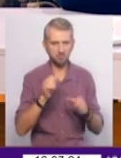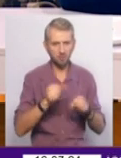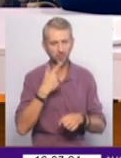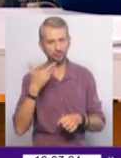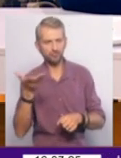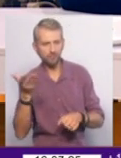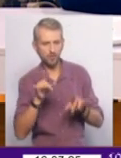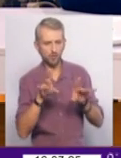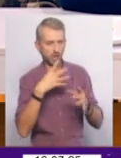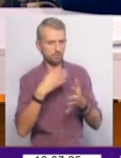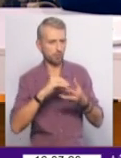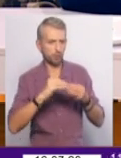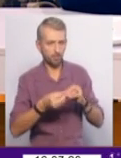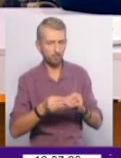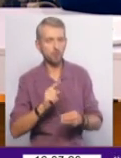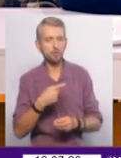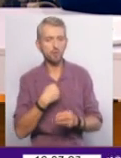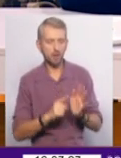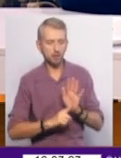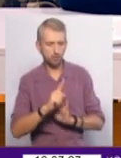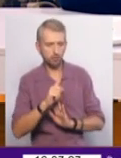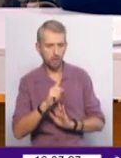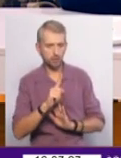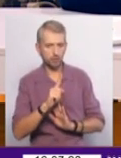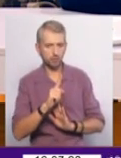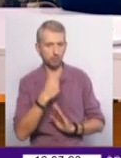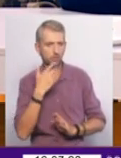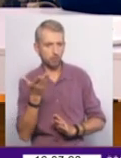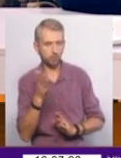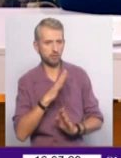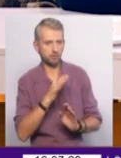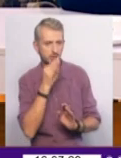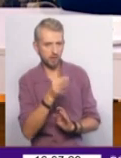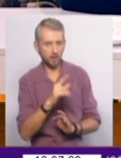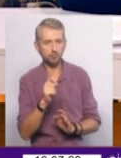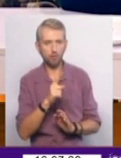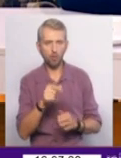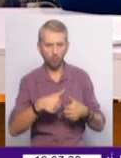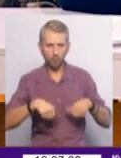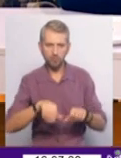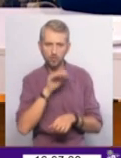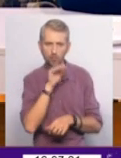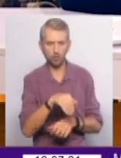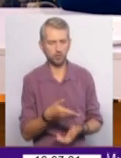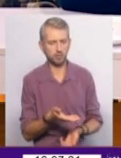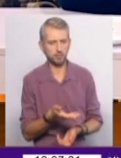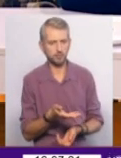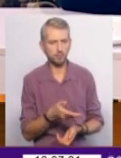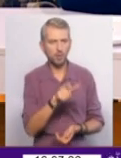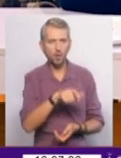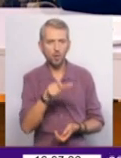своєю проблематикою. Я чому на початку своєї доповіді розказав, що в комісія фахова, тому що дійсно